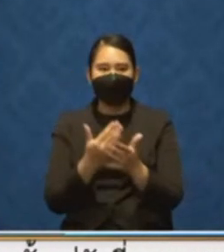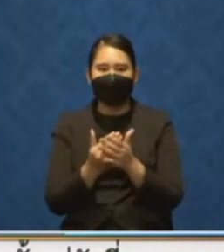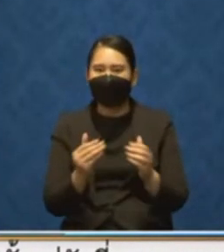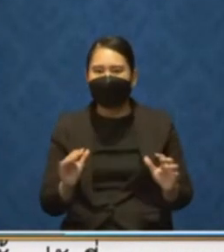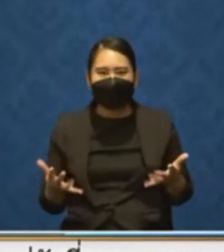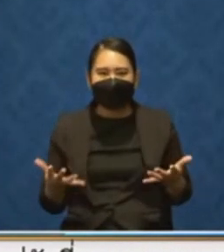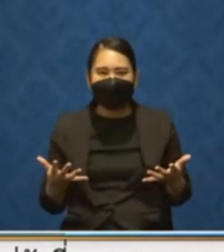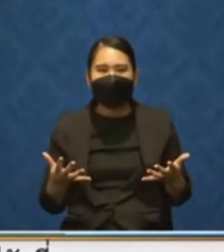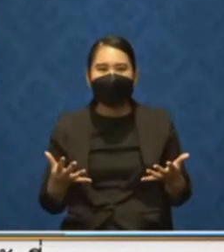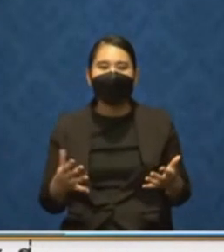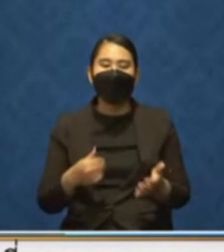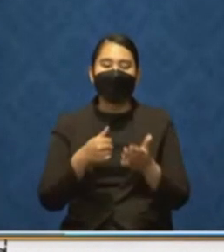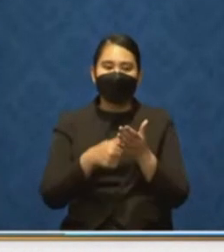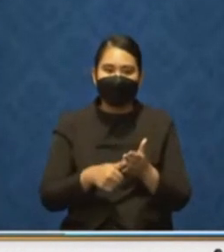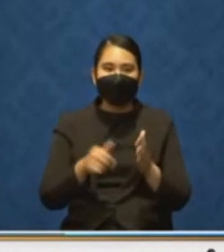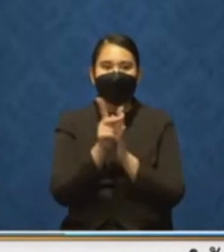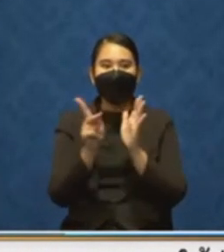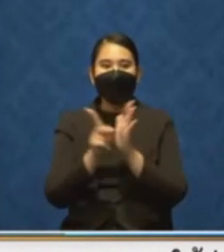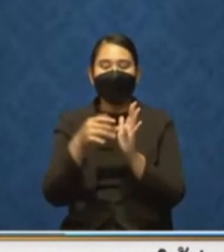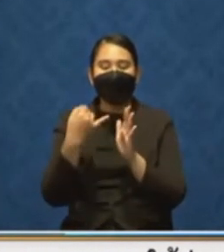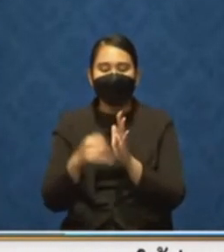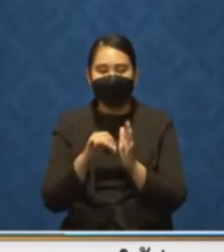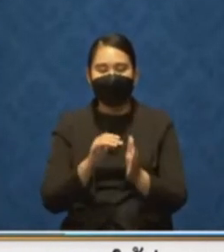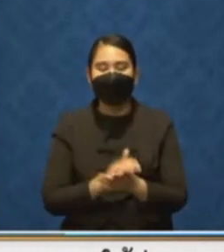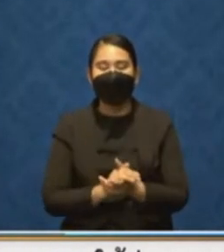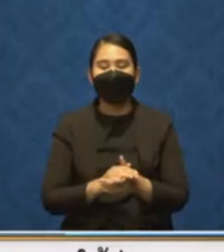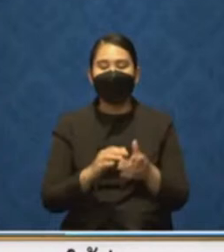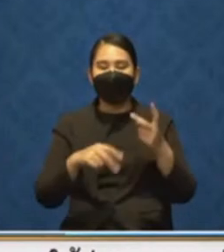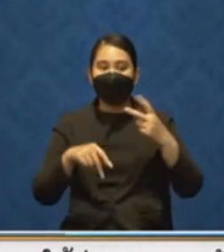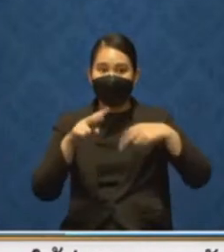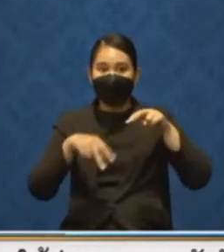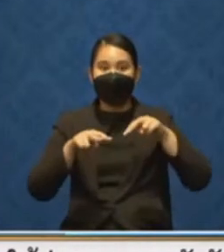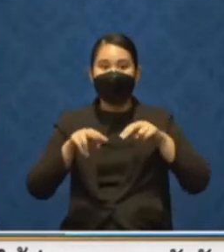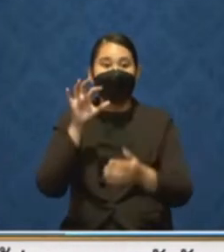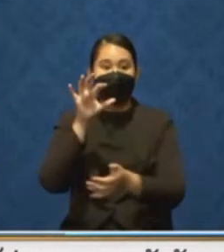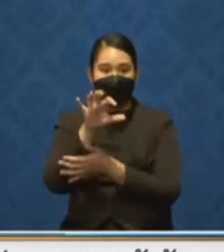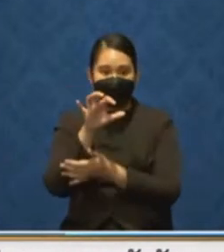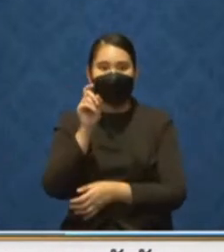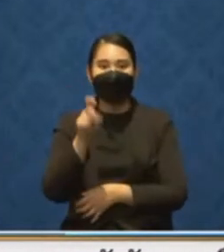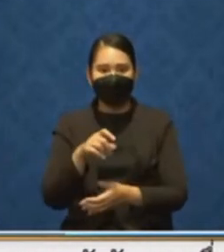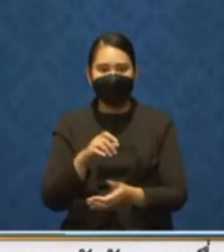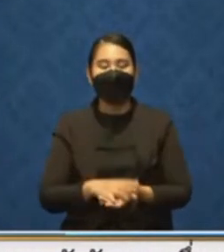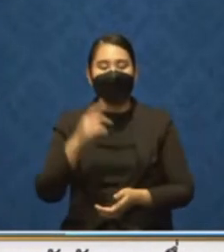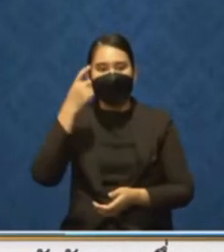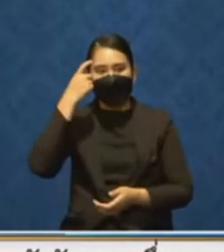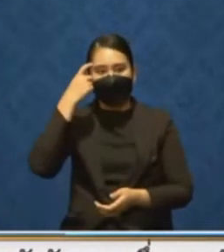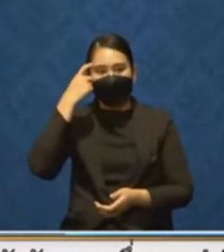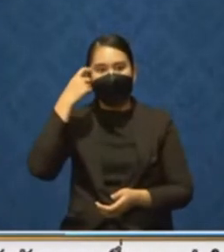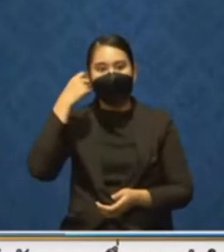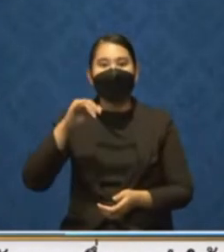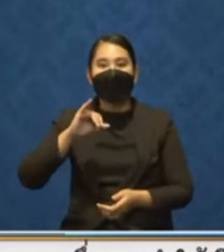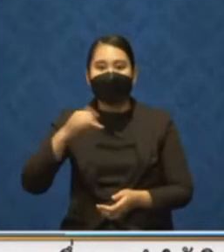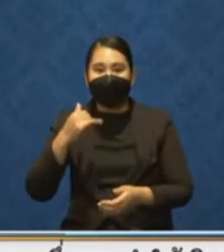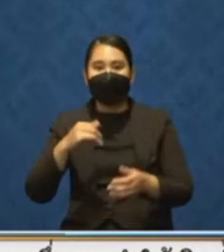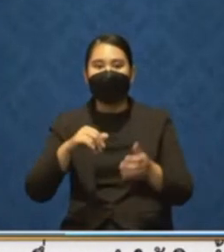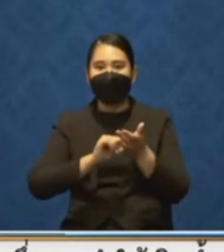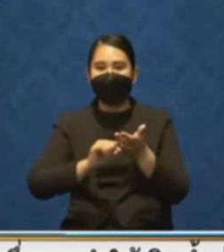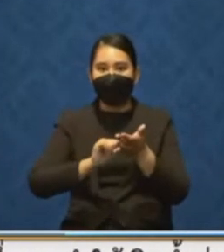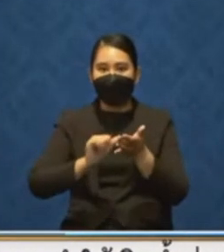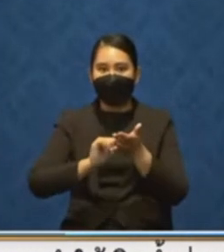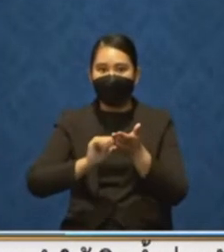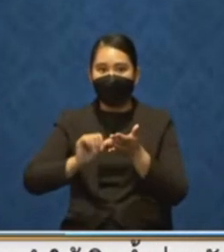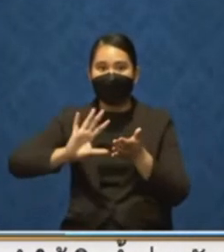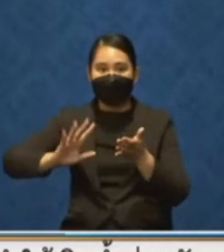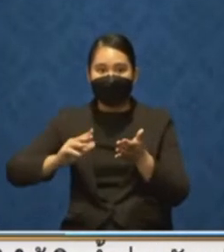มันก็เป็นได้เหยียบมันก็เคยจดหมายมันก็มีอะไรควบคุมอยู่นะครับก็บ้าหน้าก็ถ้าเลยแกได้อีกนะครับวันนี้คือ